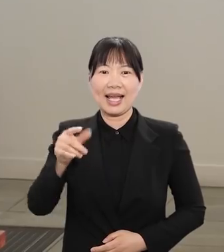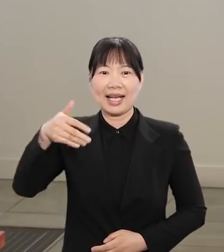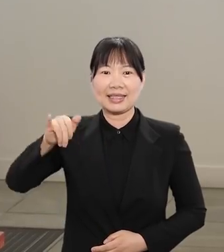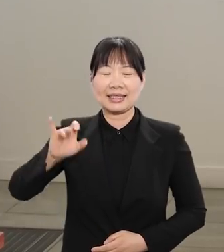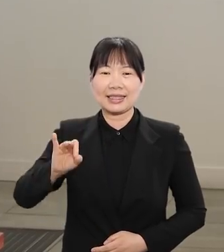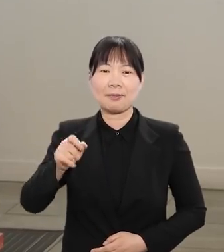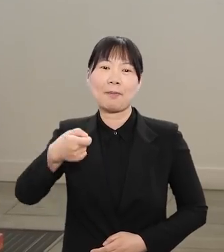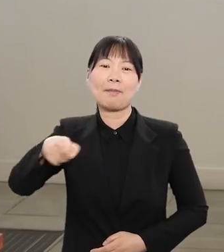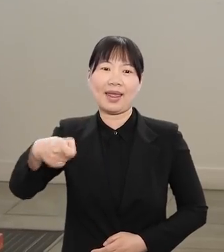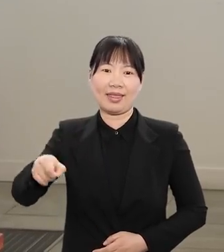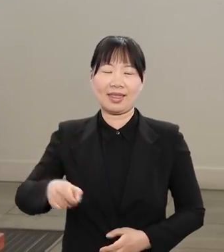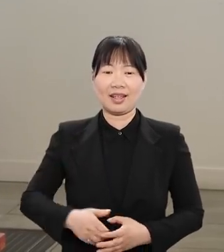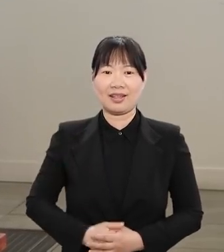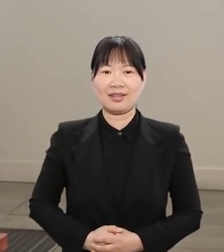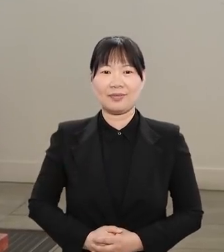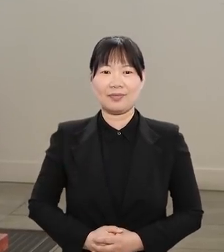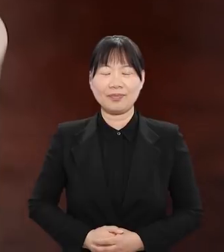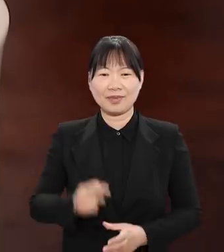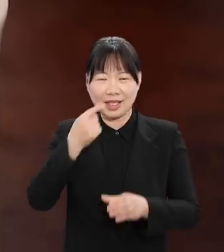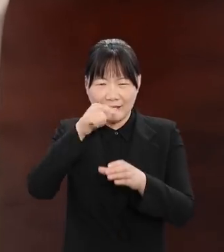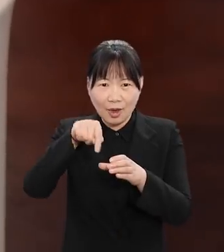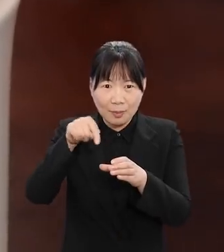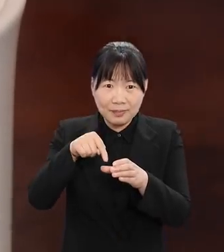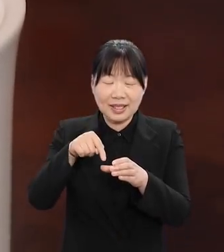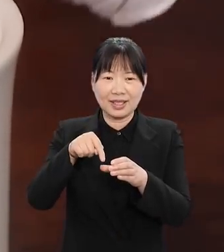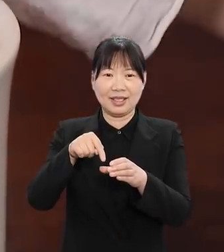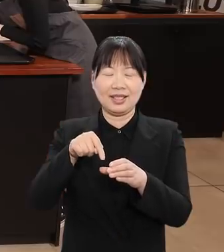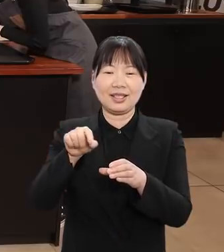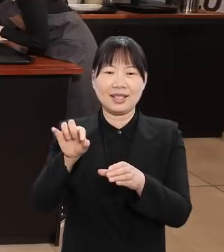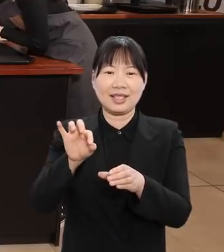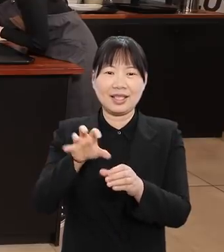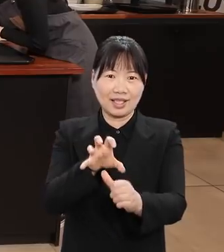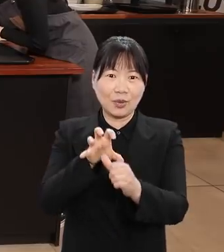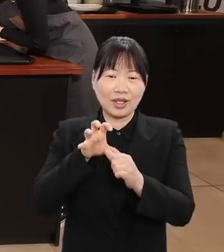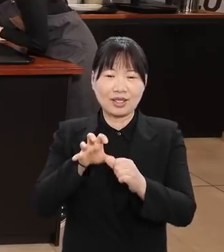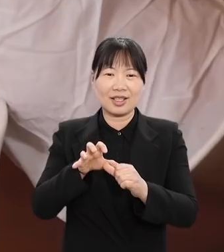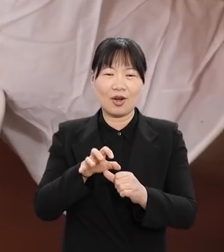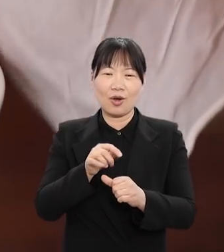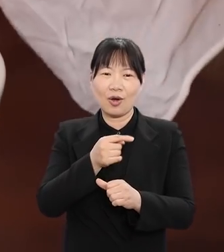뭔가요? 에칭펜이라는 도구예요. 그래서 이런 커피 같은 거를 떠서